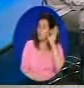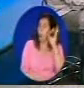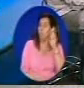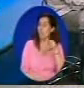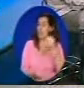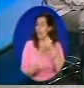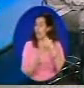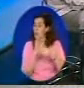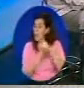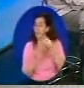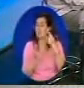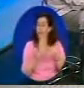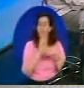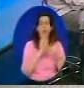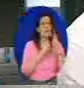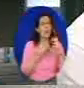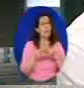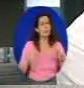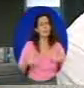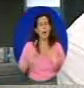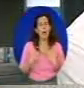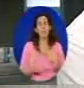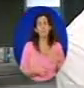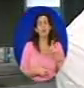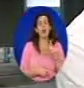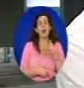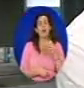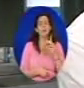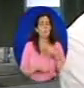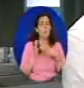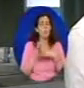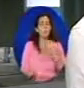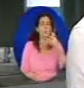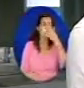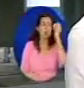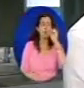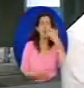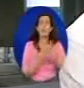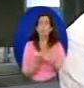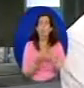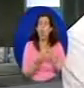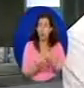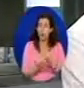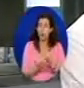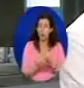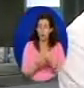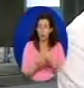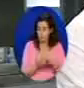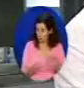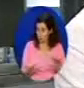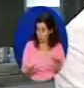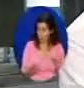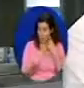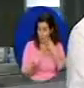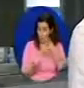לעשות מסגרות יותר טובות. אבל יש הרבה מצבים בחיים שדווקא לא תגלה שאתה יכול ללמוד. לדוגמה, אם שכחת לשלוח טופס לוטו, האם תחפש אינפורמציה שתעזור לך לגלות